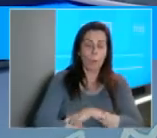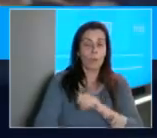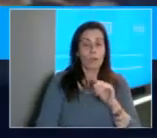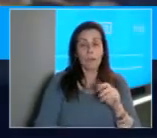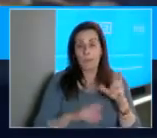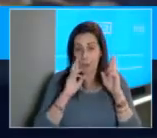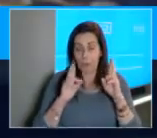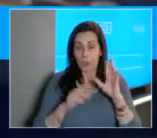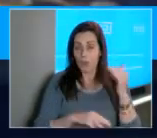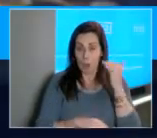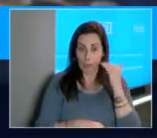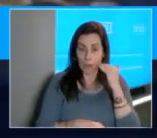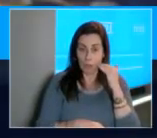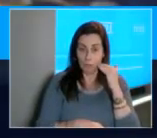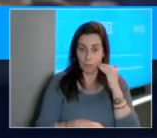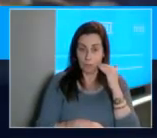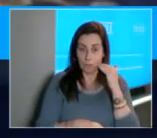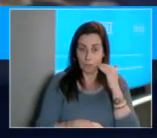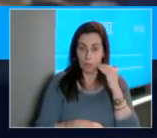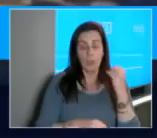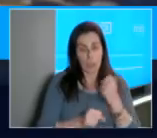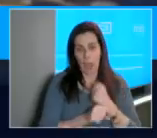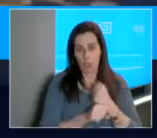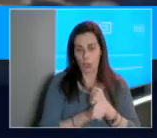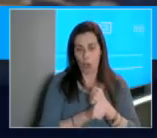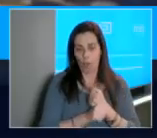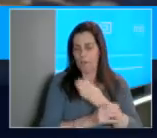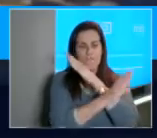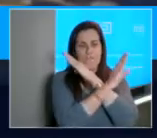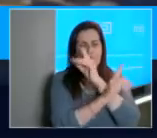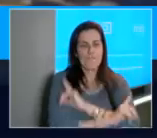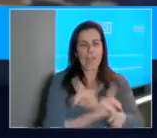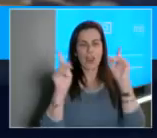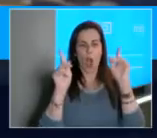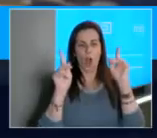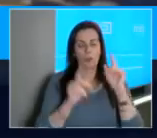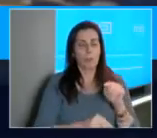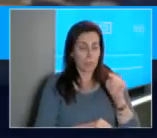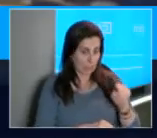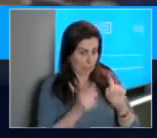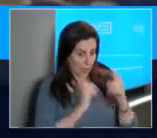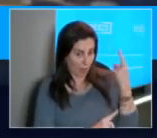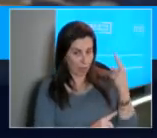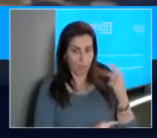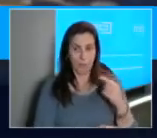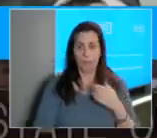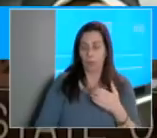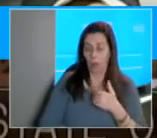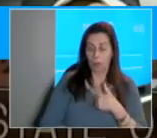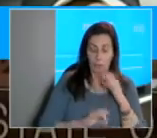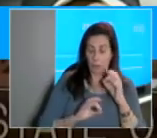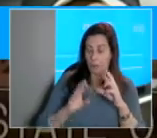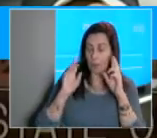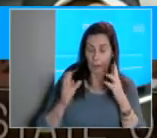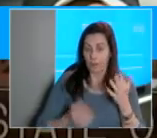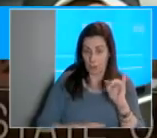בתקווה שהאמריקאים יפעילו את כוח הווטו שיש להם. אז סתם זה יקרה. אנחנו בהחלט